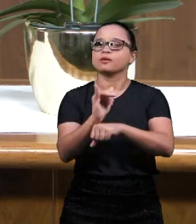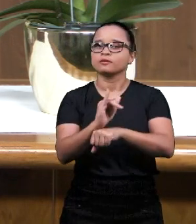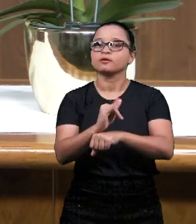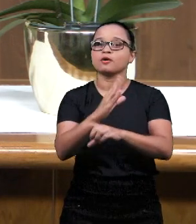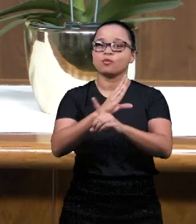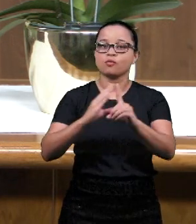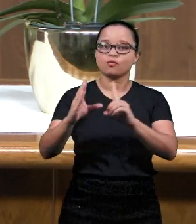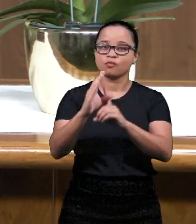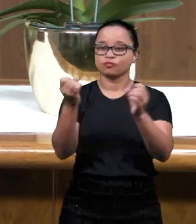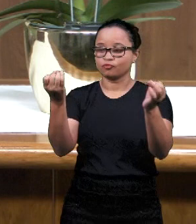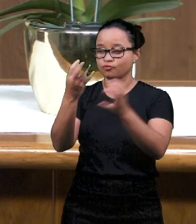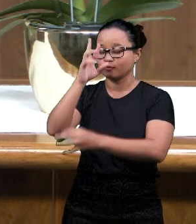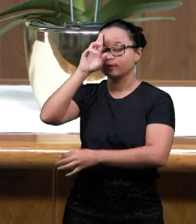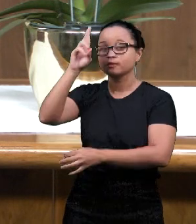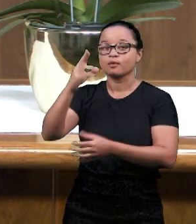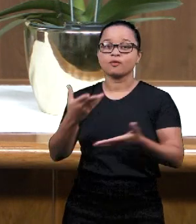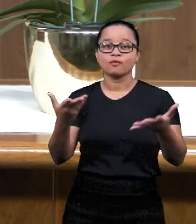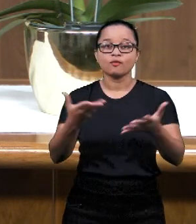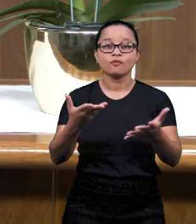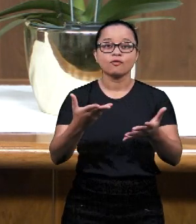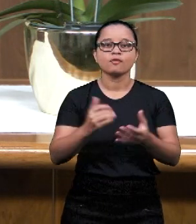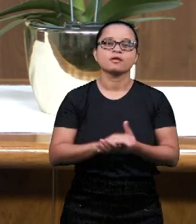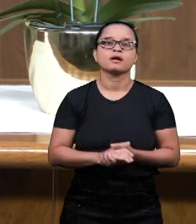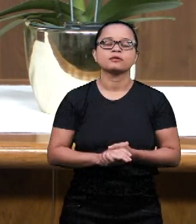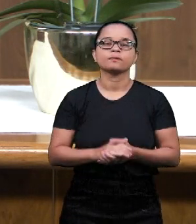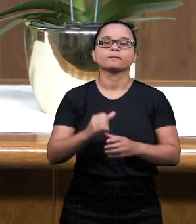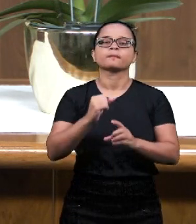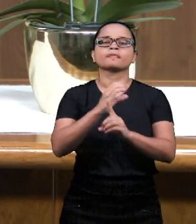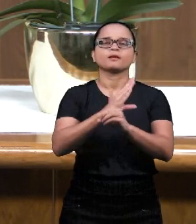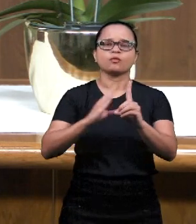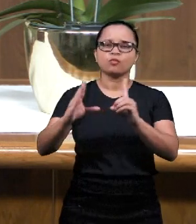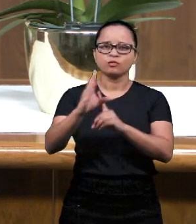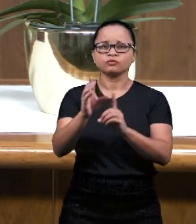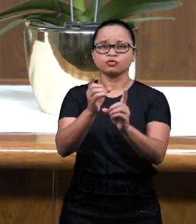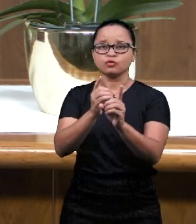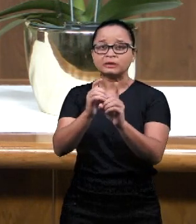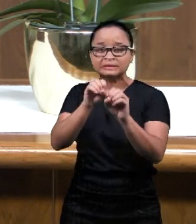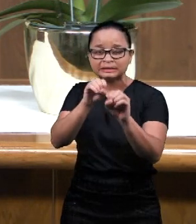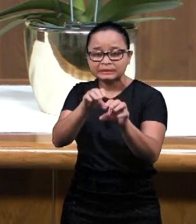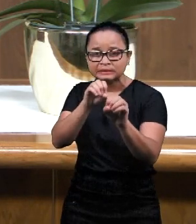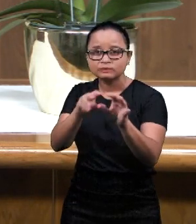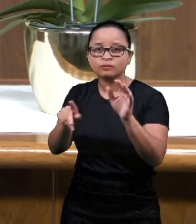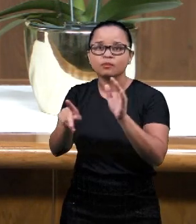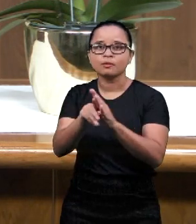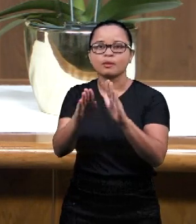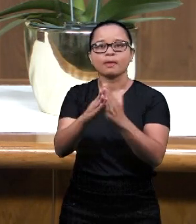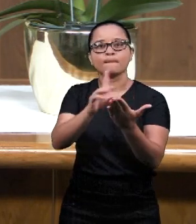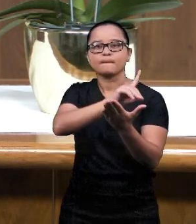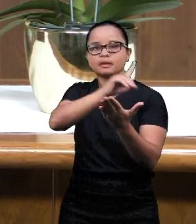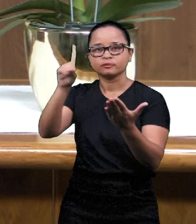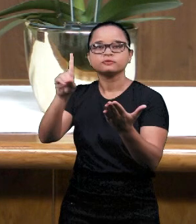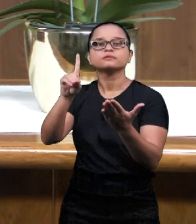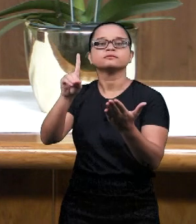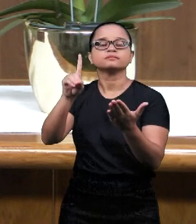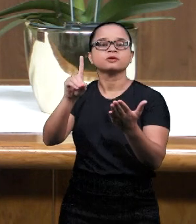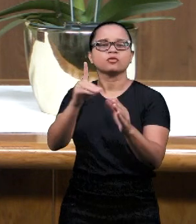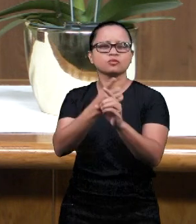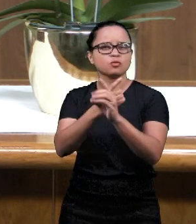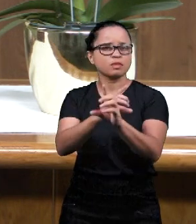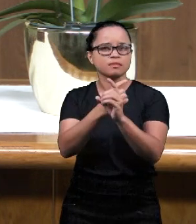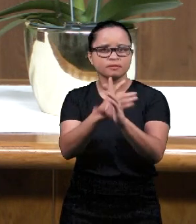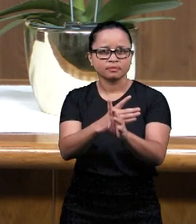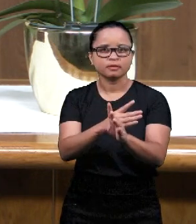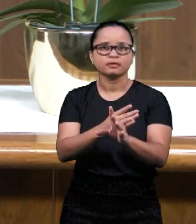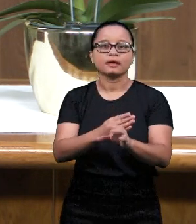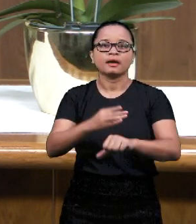de glorification au Seigneur. C'est un culte de base doctrinaire, d'enseignement doctrinaire, et nous avons tous les dimanches à